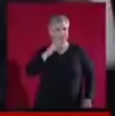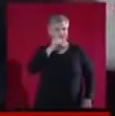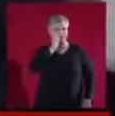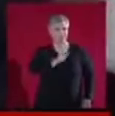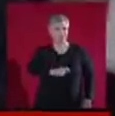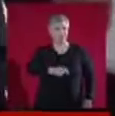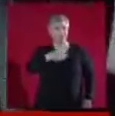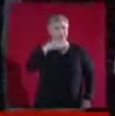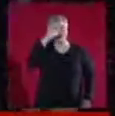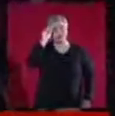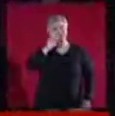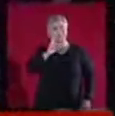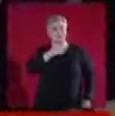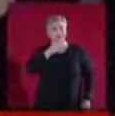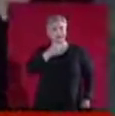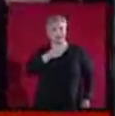σπύρο σε